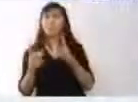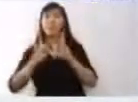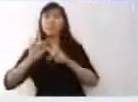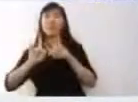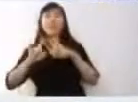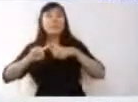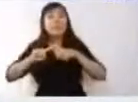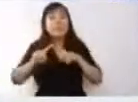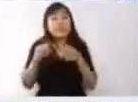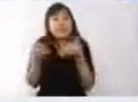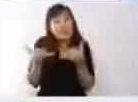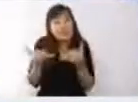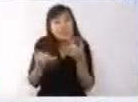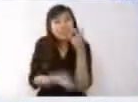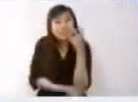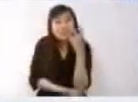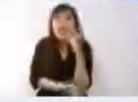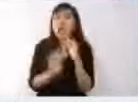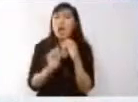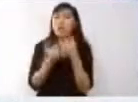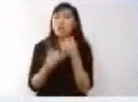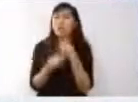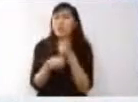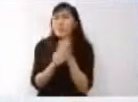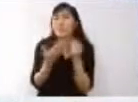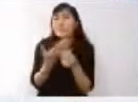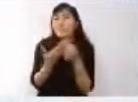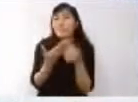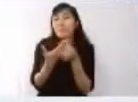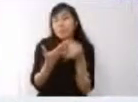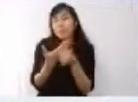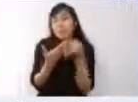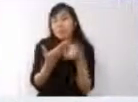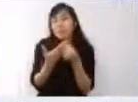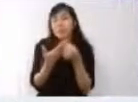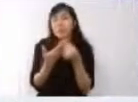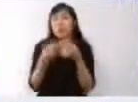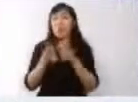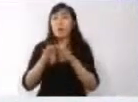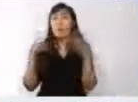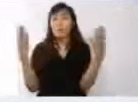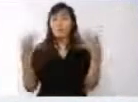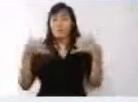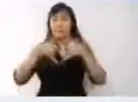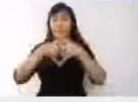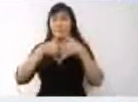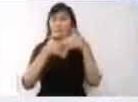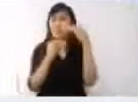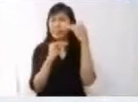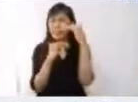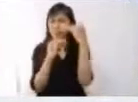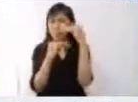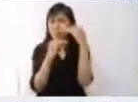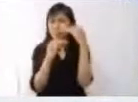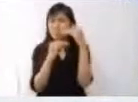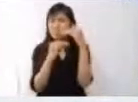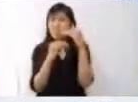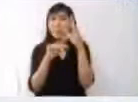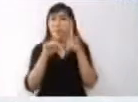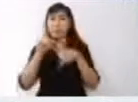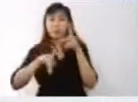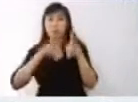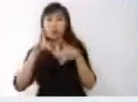Para naman sa mga Pinoy na may kailangang ayusing dokumento, fully operational na po ba ang